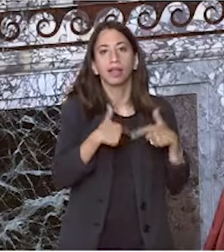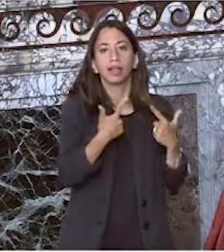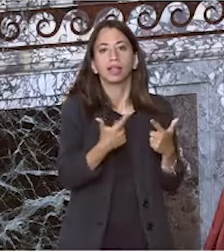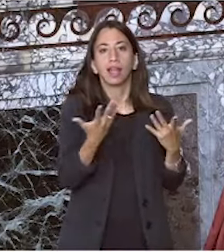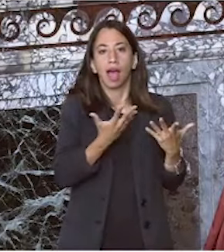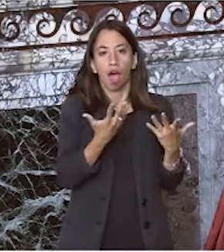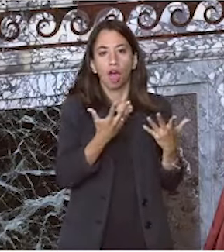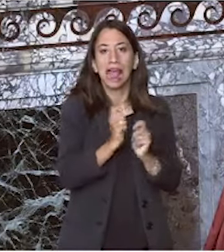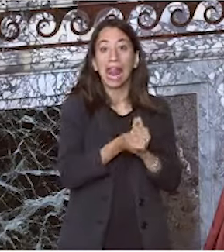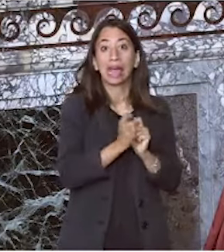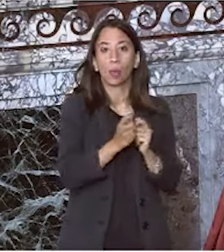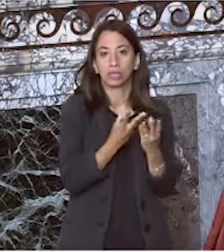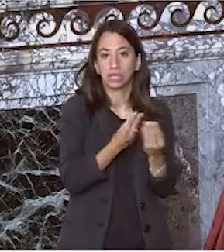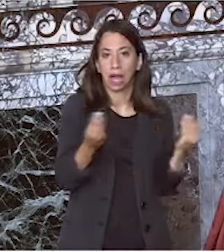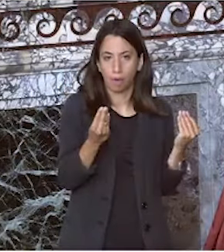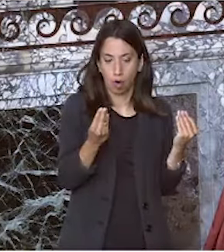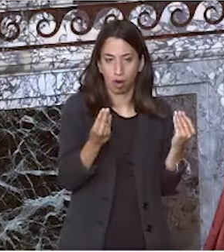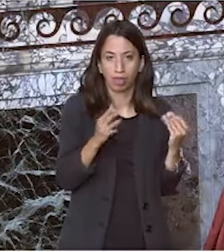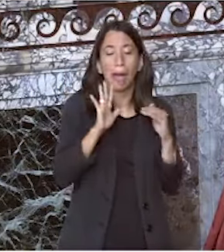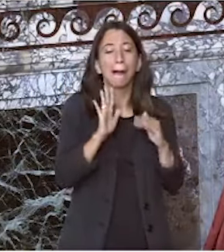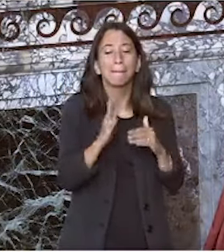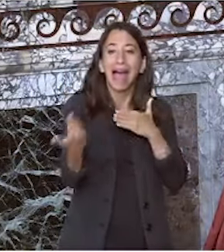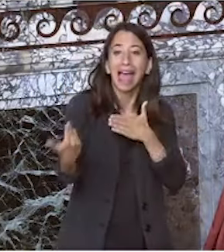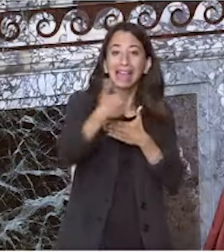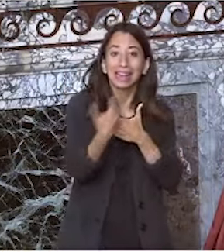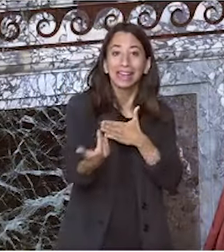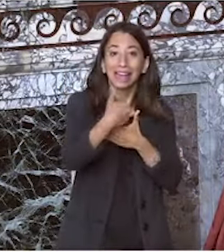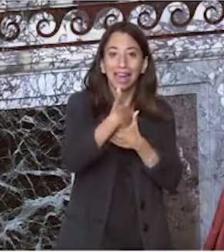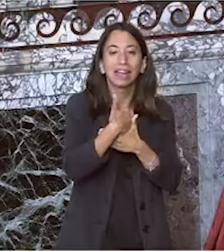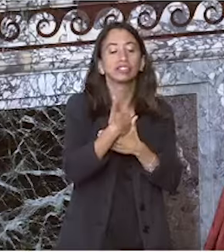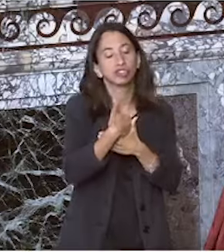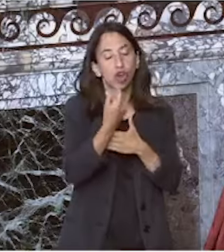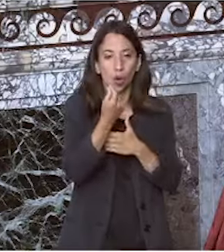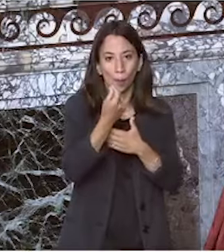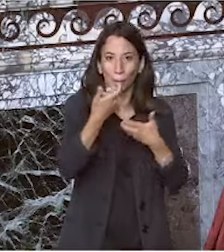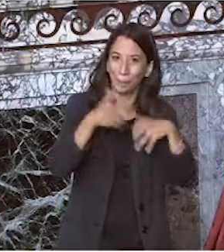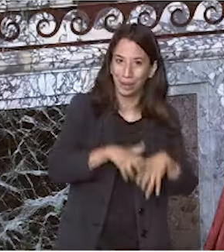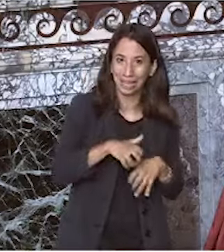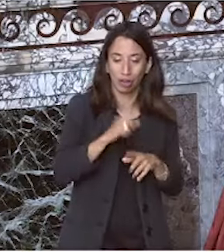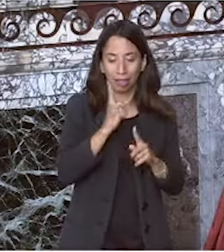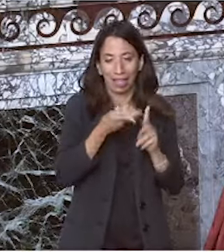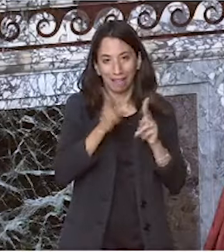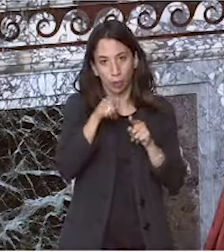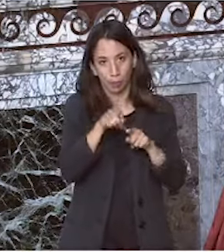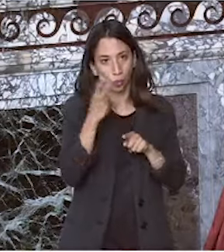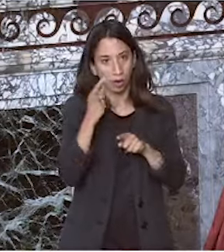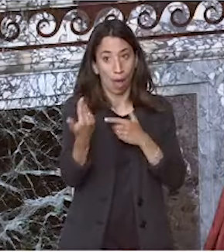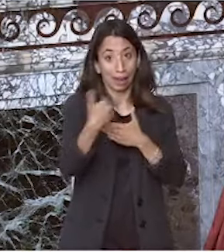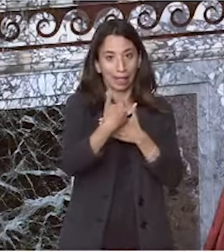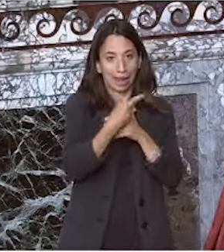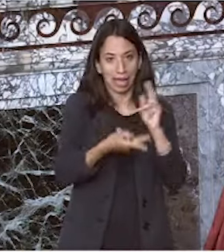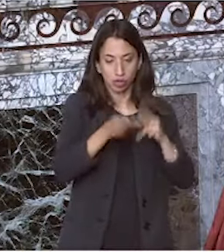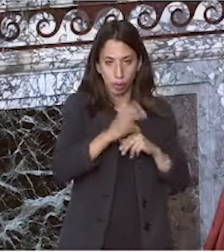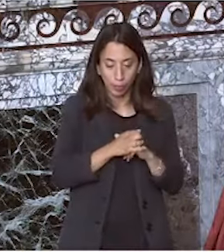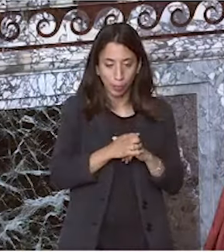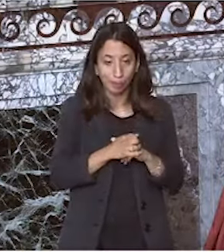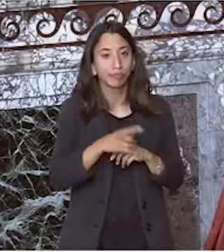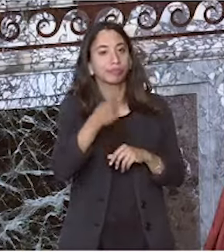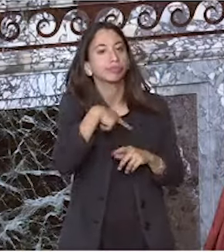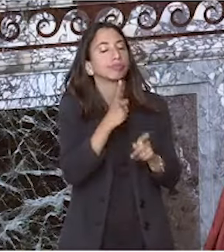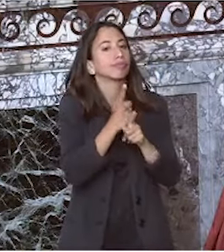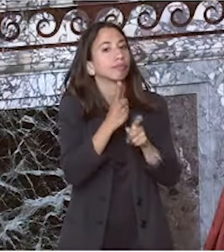e liquidità, sia di barriere all'ingresso per risparmiatori e imprese. Per progredire verso un mercato unico